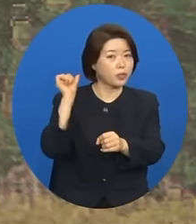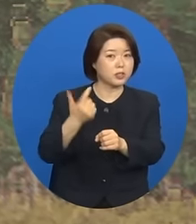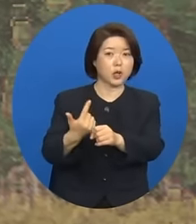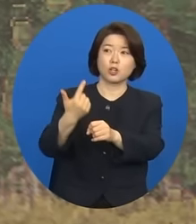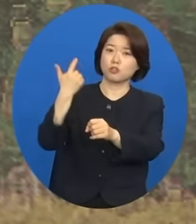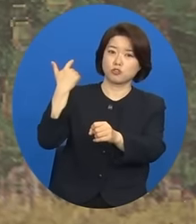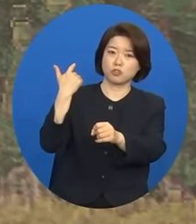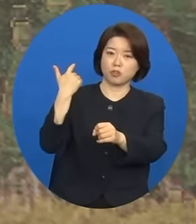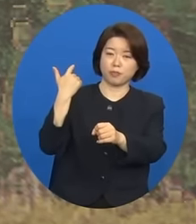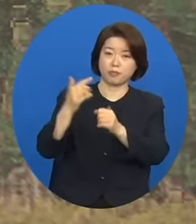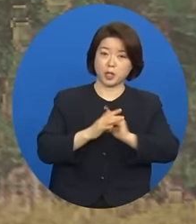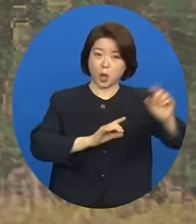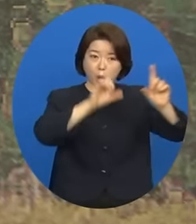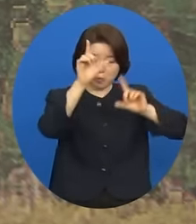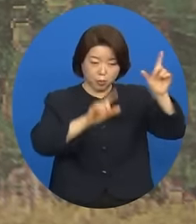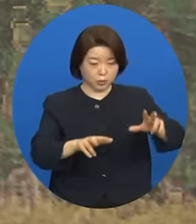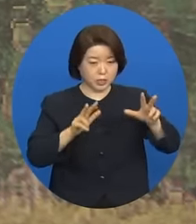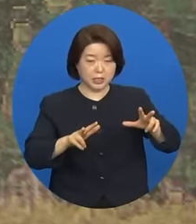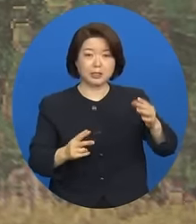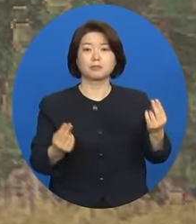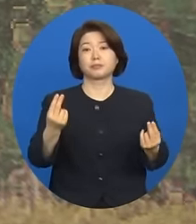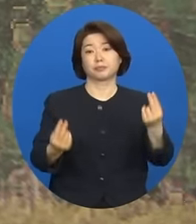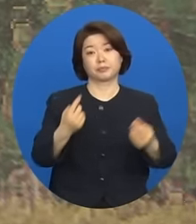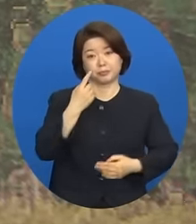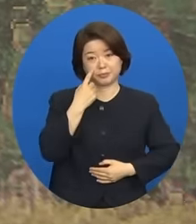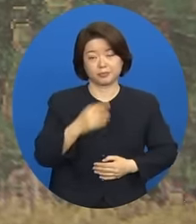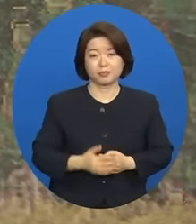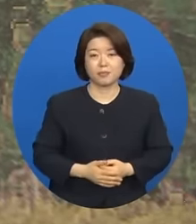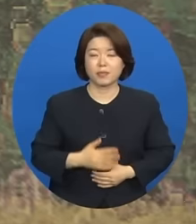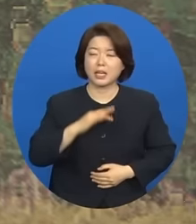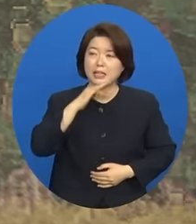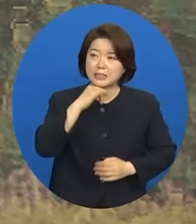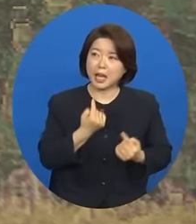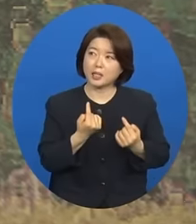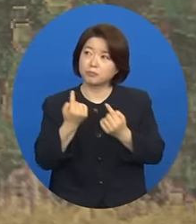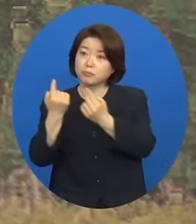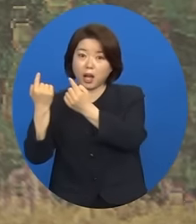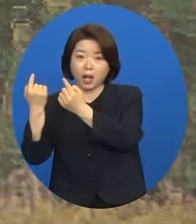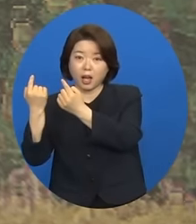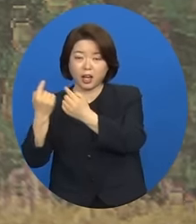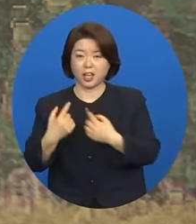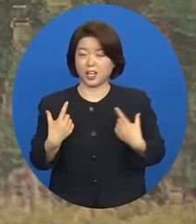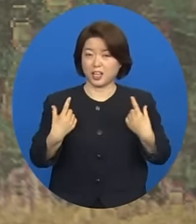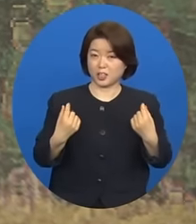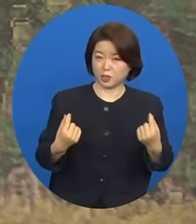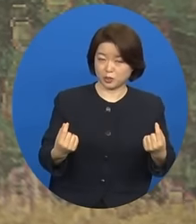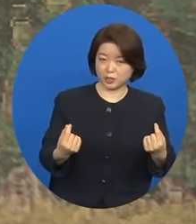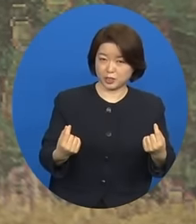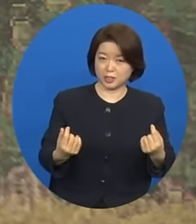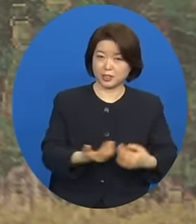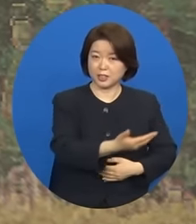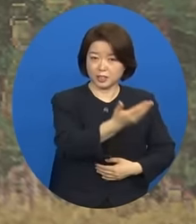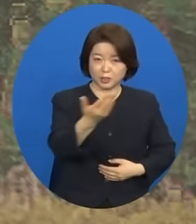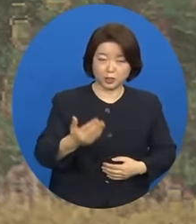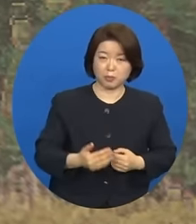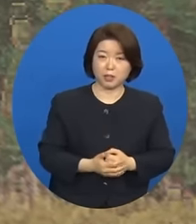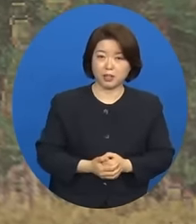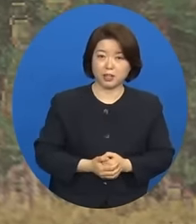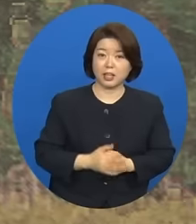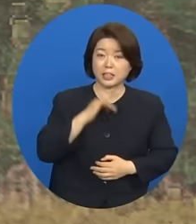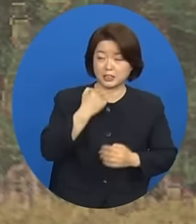6년 전의 모습과 지금 한번 비교해 보세요. 정말 나이가 들었다고 해서 여전히 여러분 들었다고